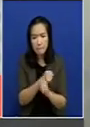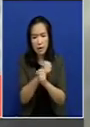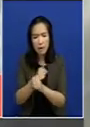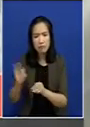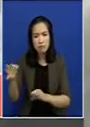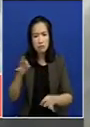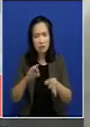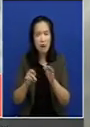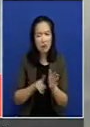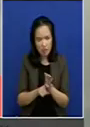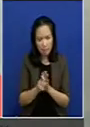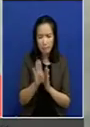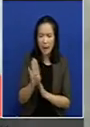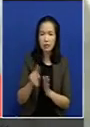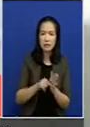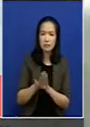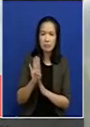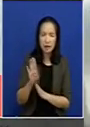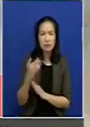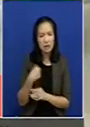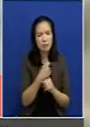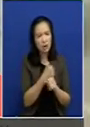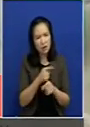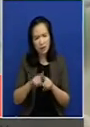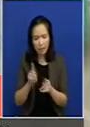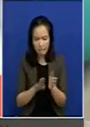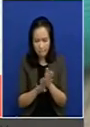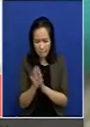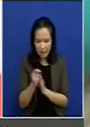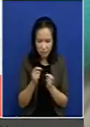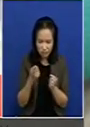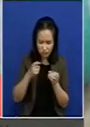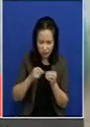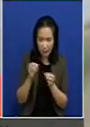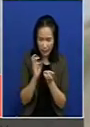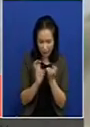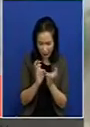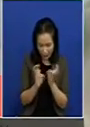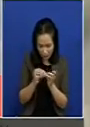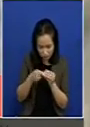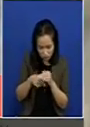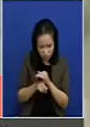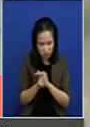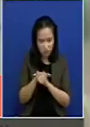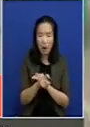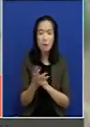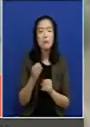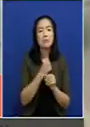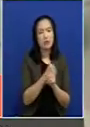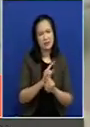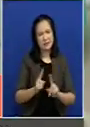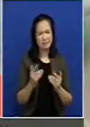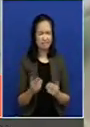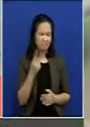ที่มีชื่อว่าโวบาเชียกินไข่ของยุงเพื่อป้องกันการฟักตัวค่ะแต่ในขณะเดียวกันนักสิ่งแวดล้อมจำนวนไม่น้อยก็กังวลน